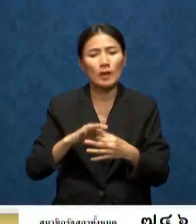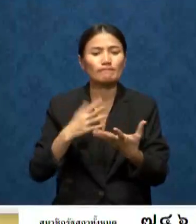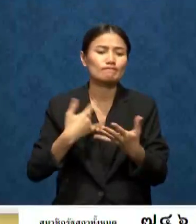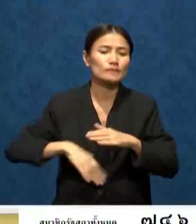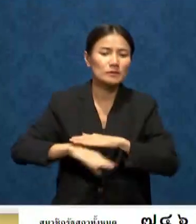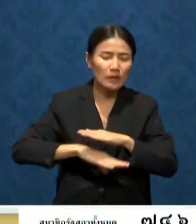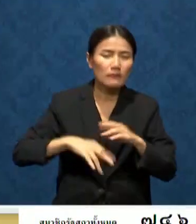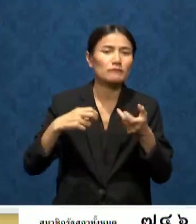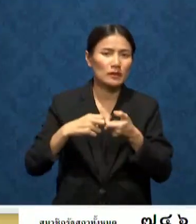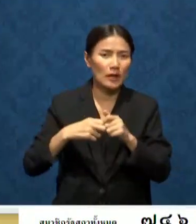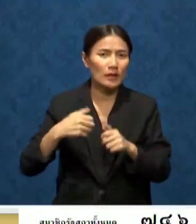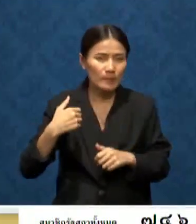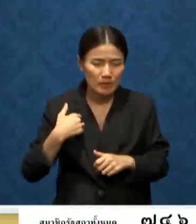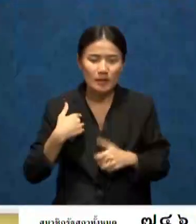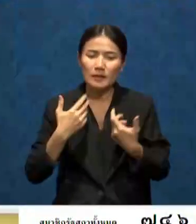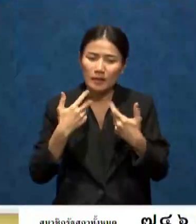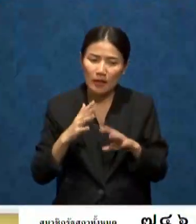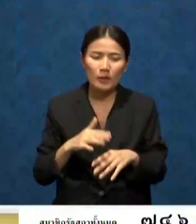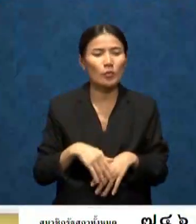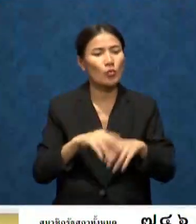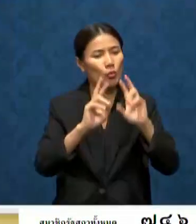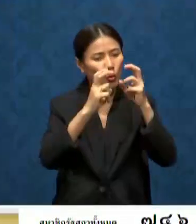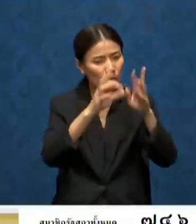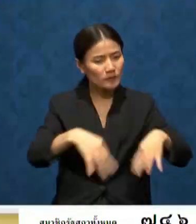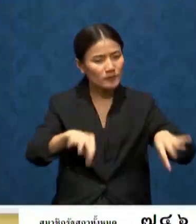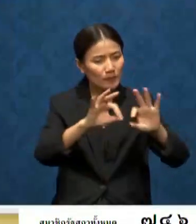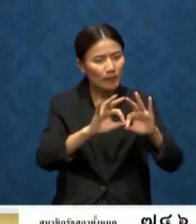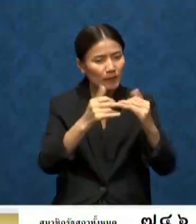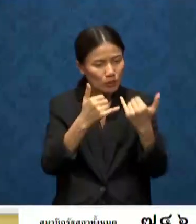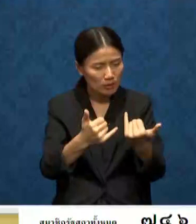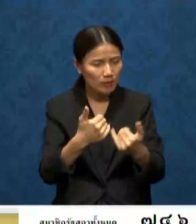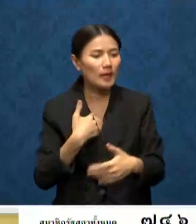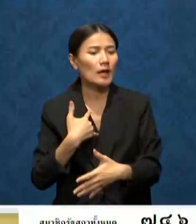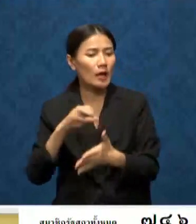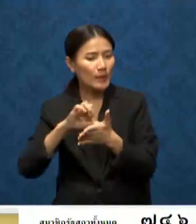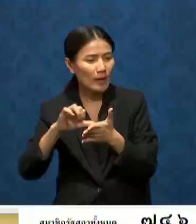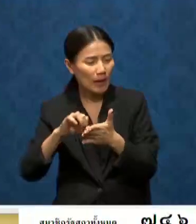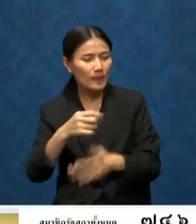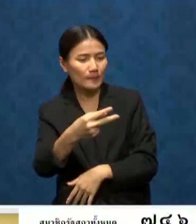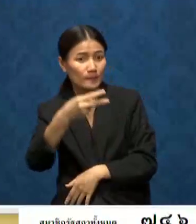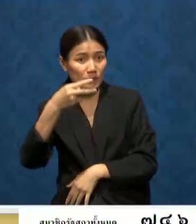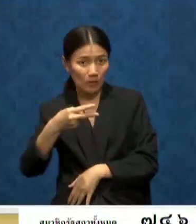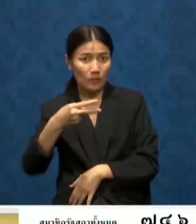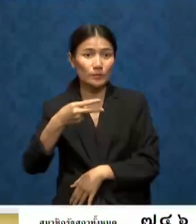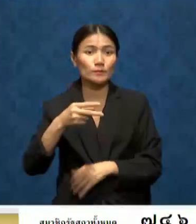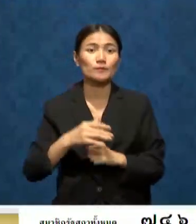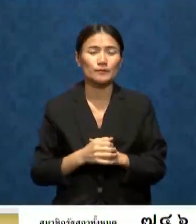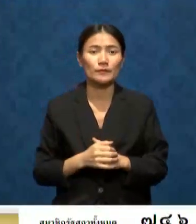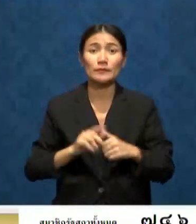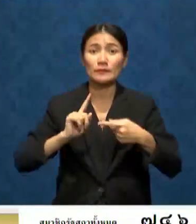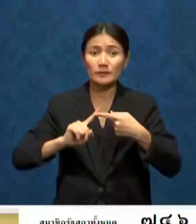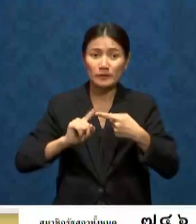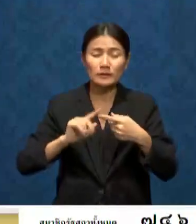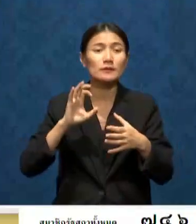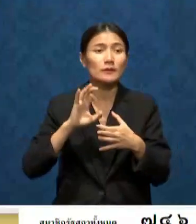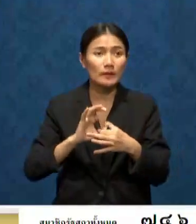ัญที่ถูกยกขึ้นมาเพื่อที่จะดำเนนการอยู่ 2 ประเด็นครับประเดนแรกกคอเรื่องของความไม่เป็น